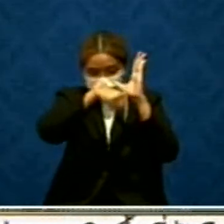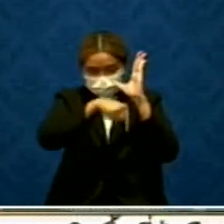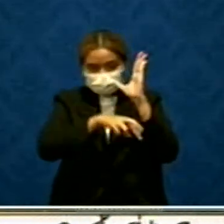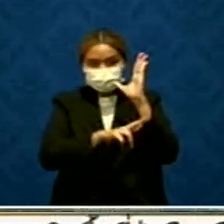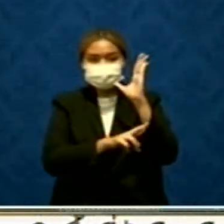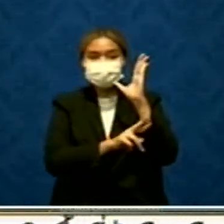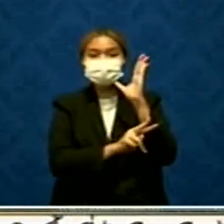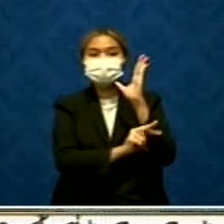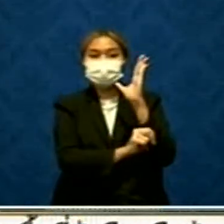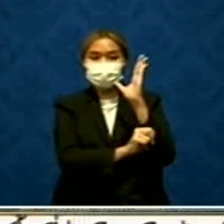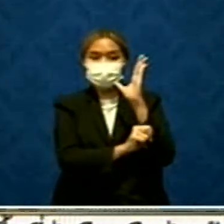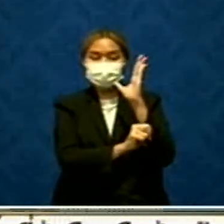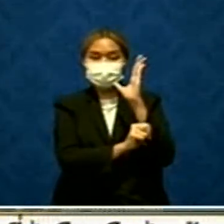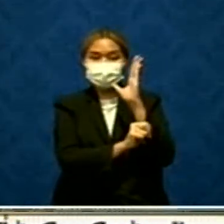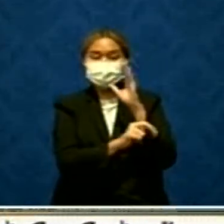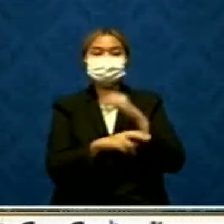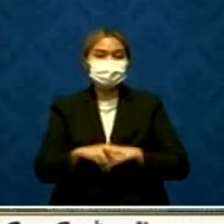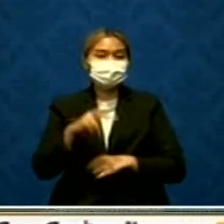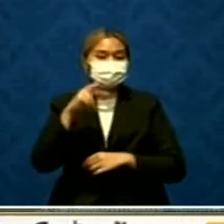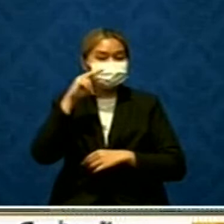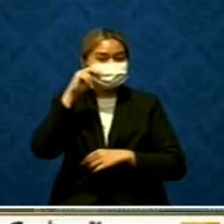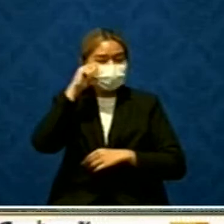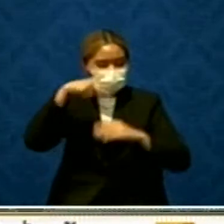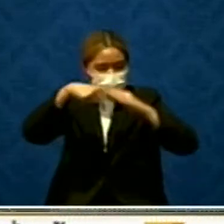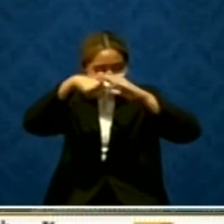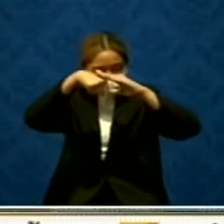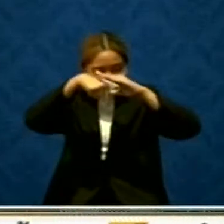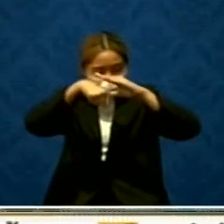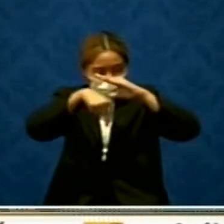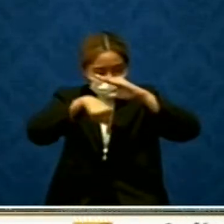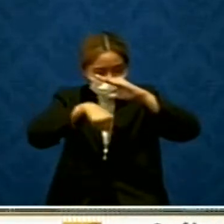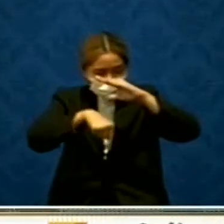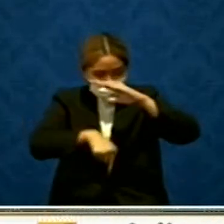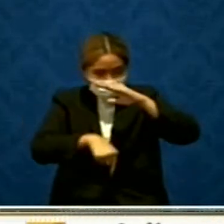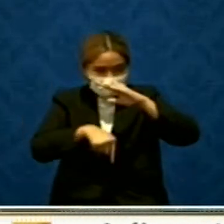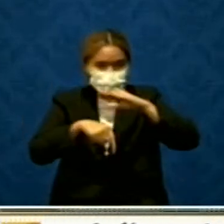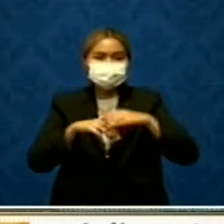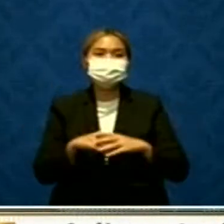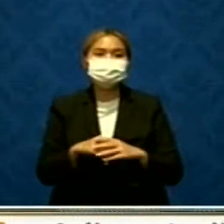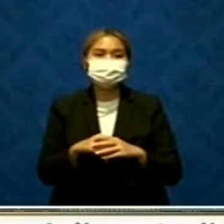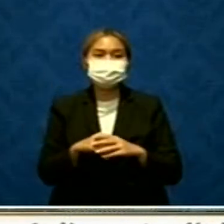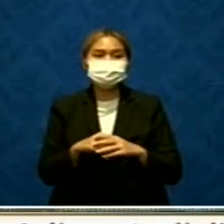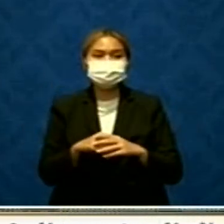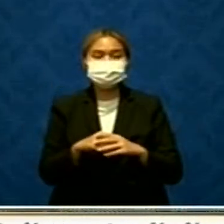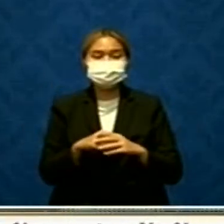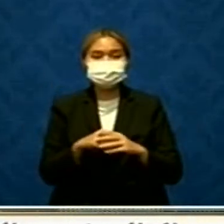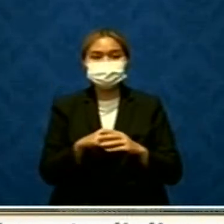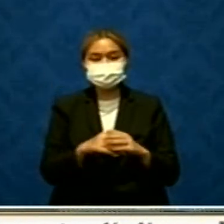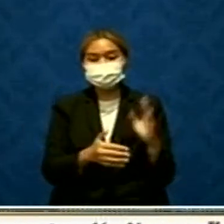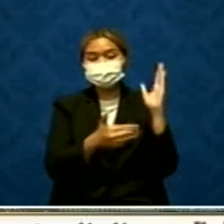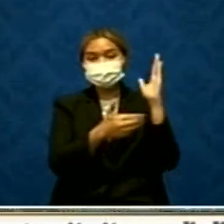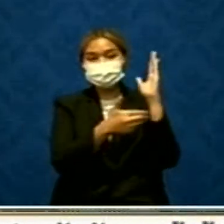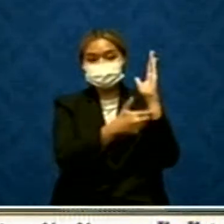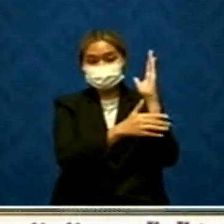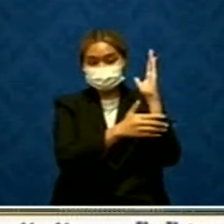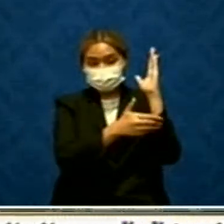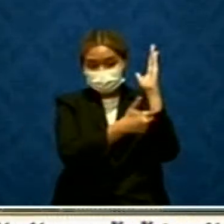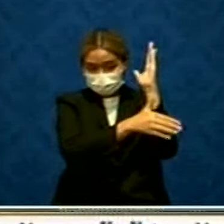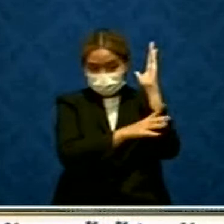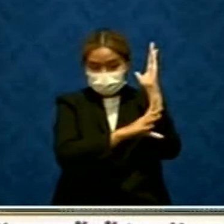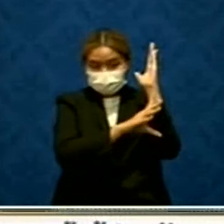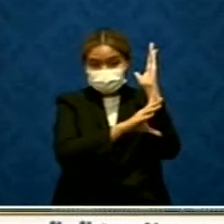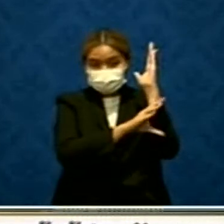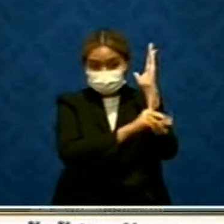ท่าเรือน้ำลึกของทั้งสองฝั่งทะเลนะครับคือฝั่งอ่าวไทยก็อยู่ที่จังหวัดชุมพรนะครับ